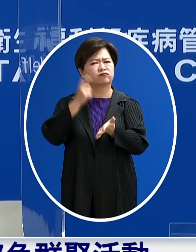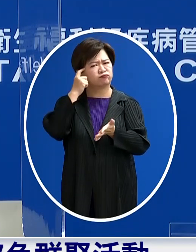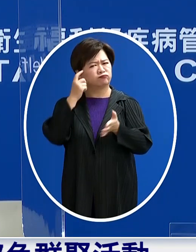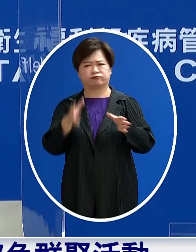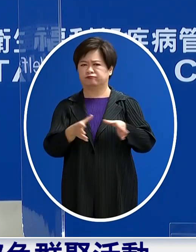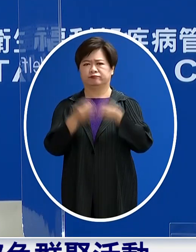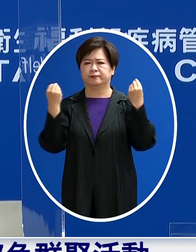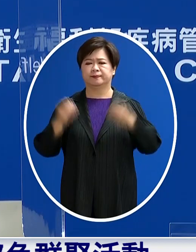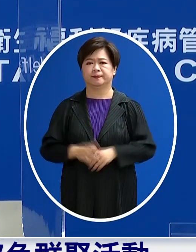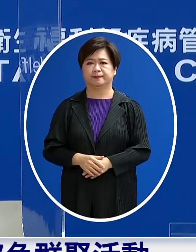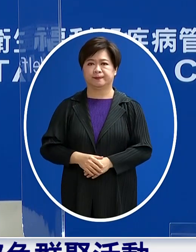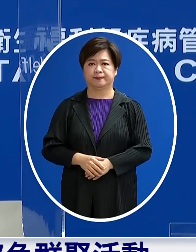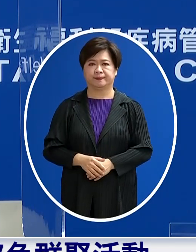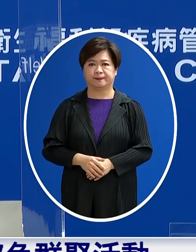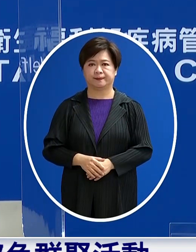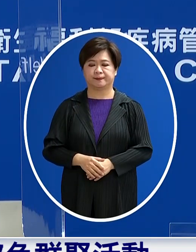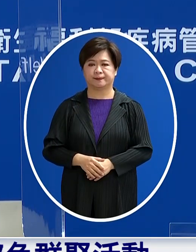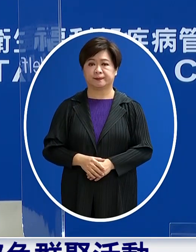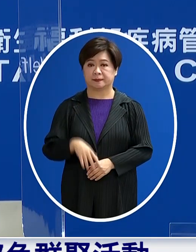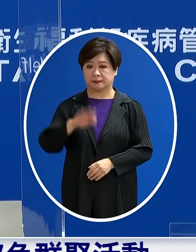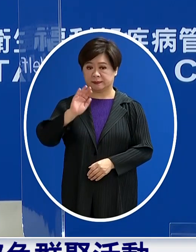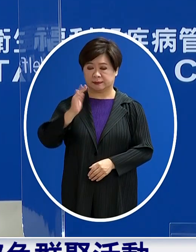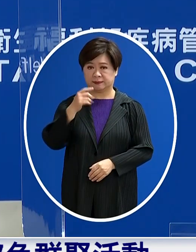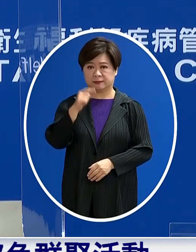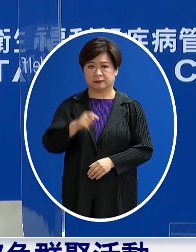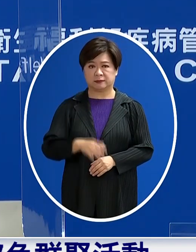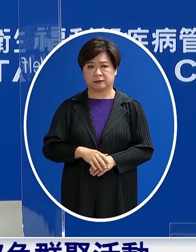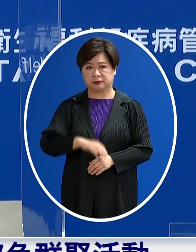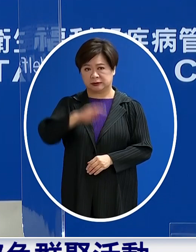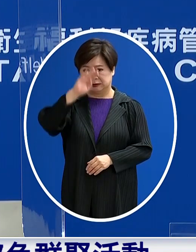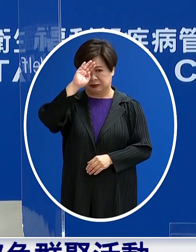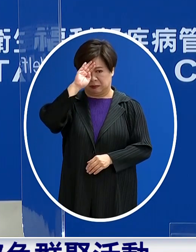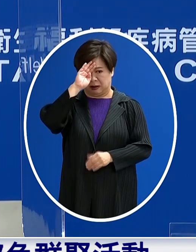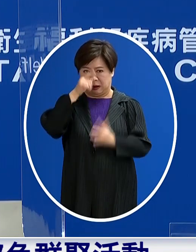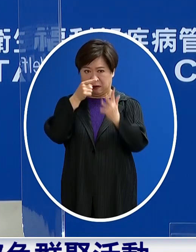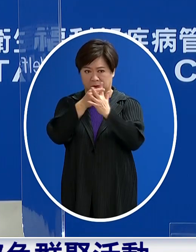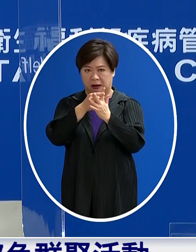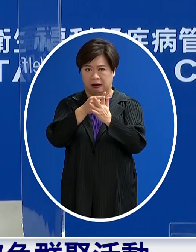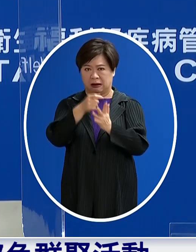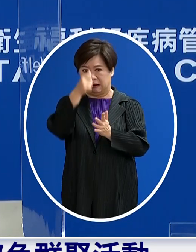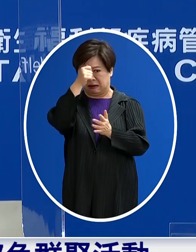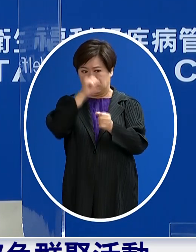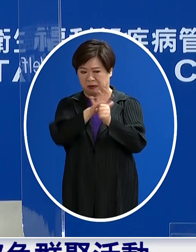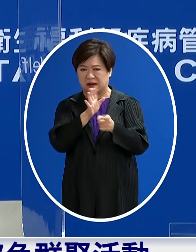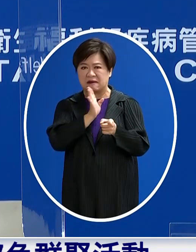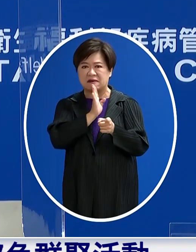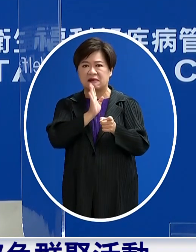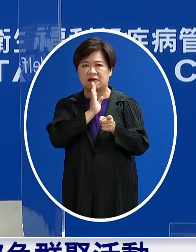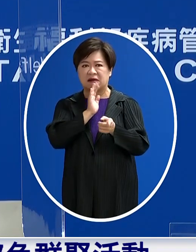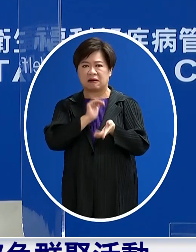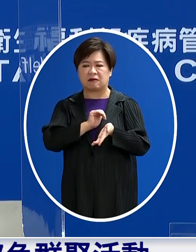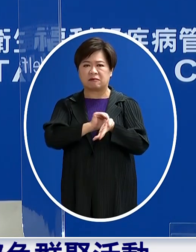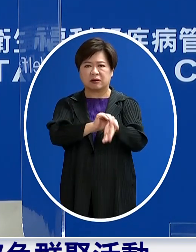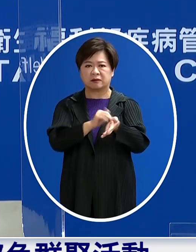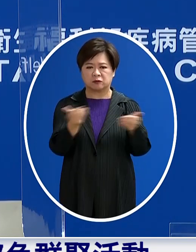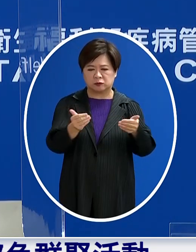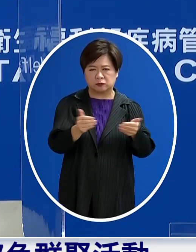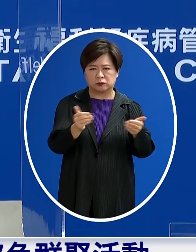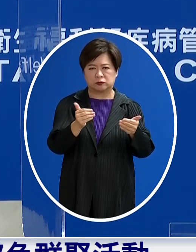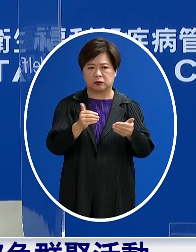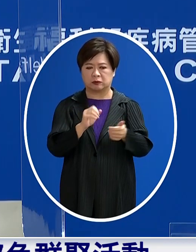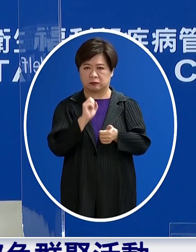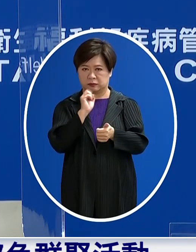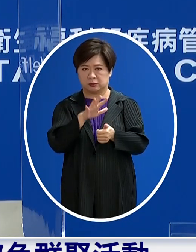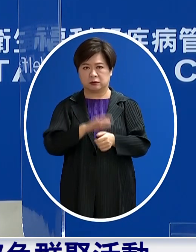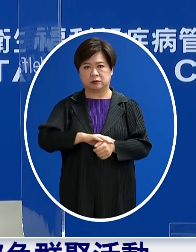升。但是有关于这个确诊者个案的收入院的部分，那建议地方政府在整